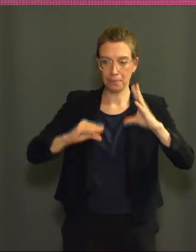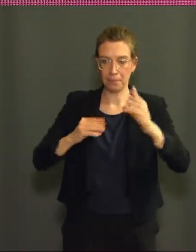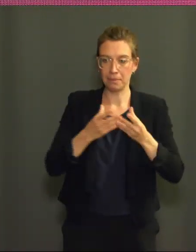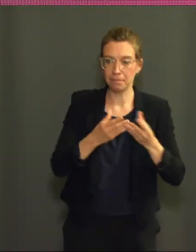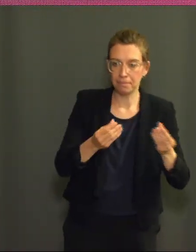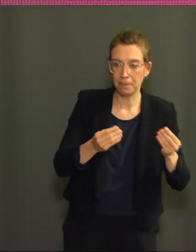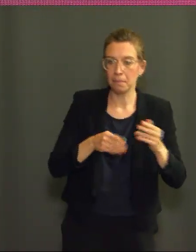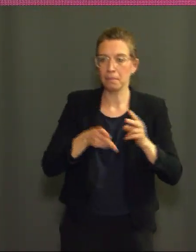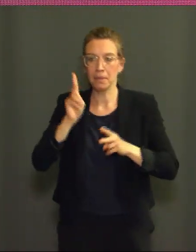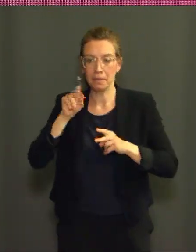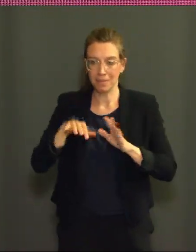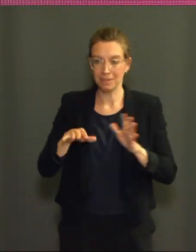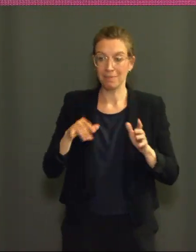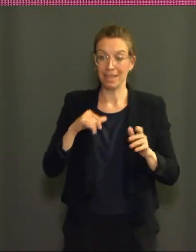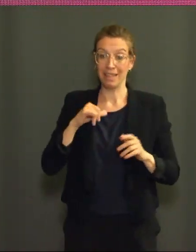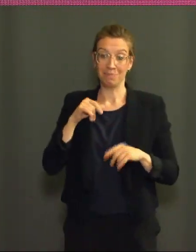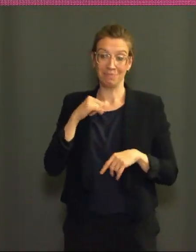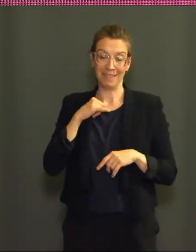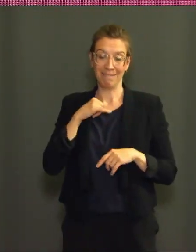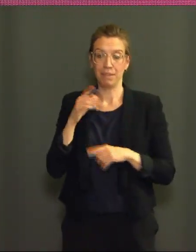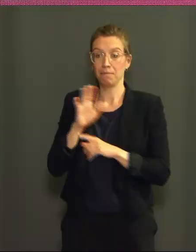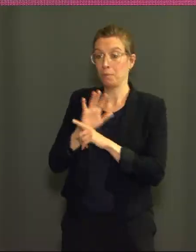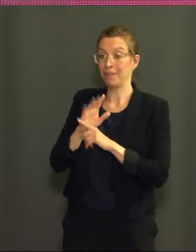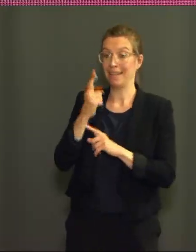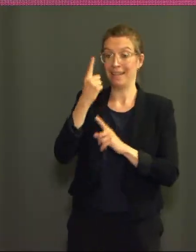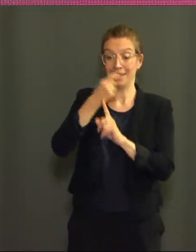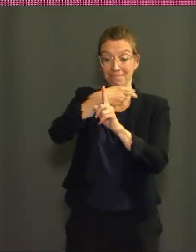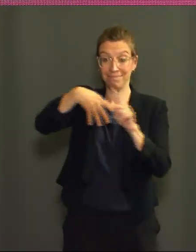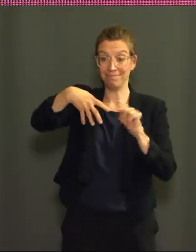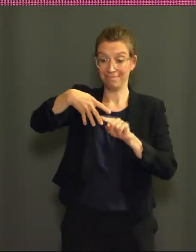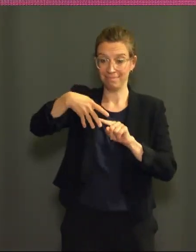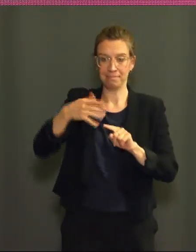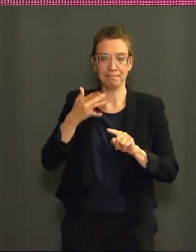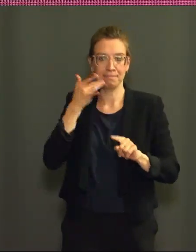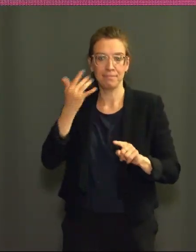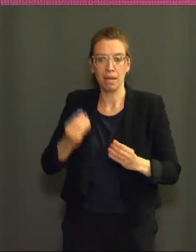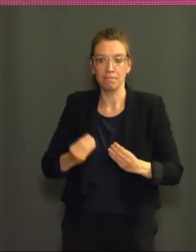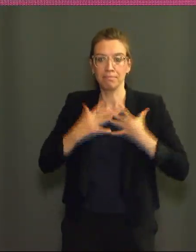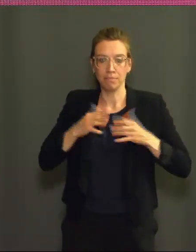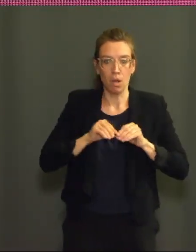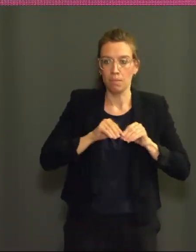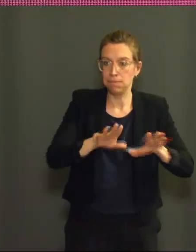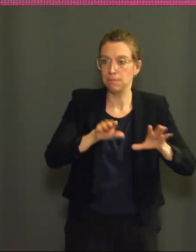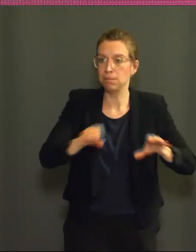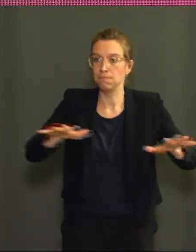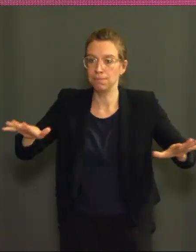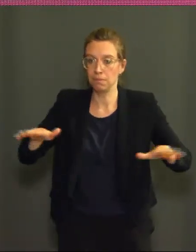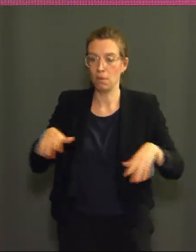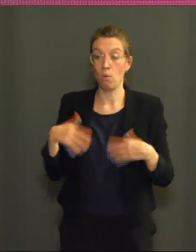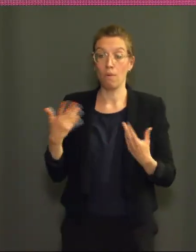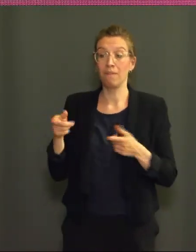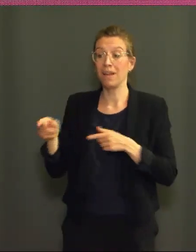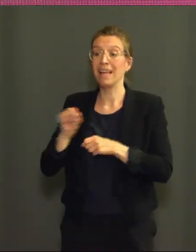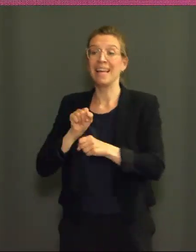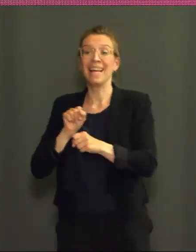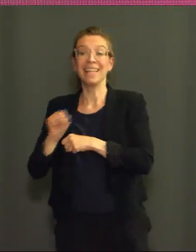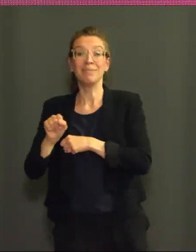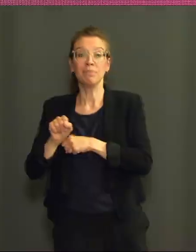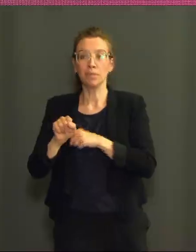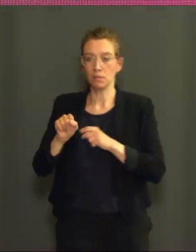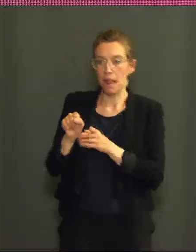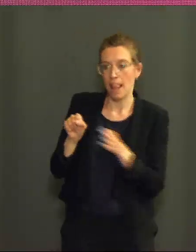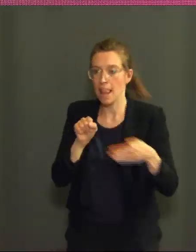iets hogere besmettelijkheid of een iets betere ontsnapping aan de immuniteit, wint de competitie. En het